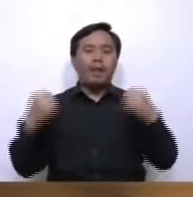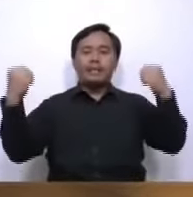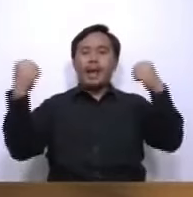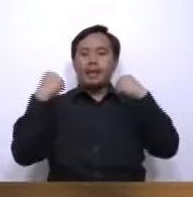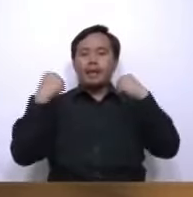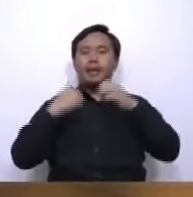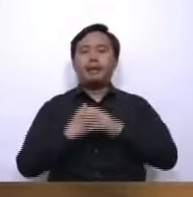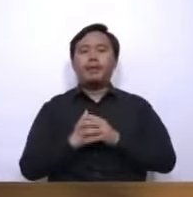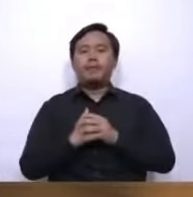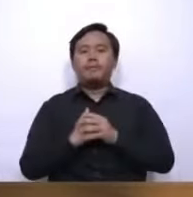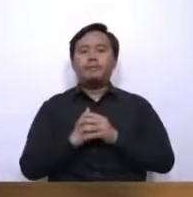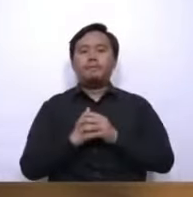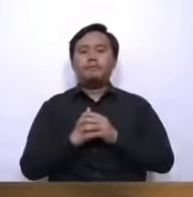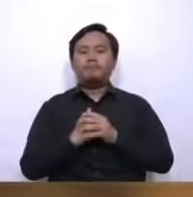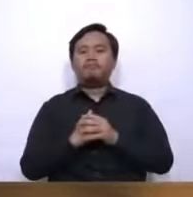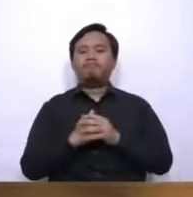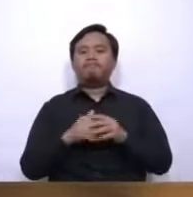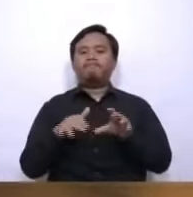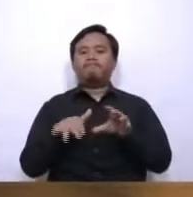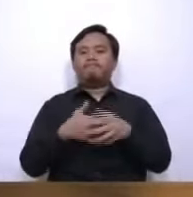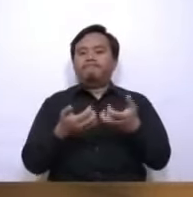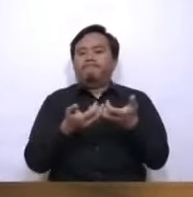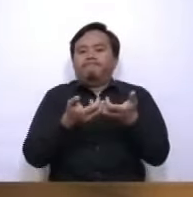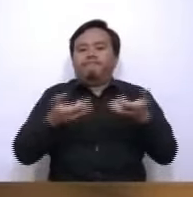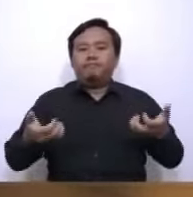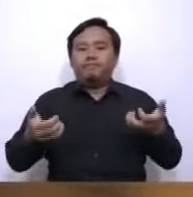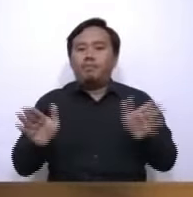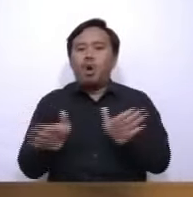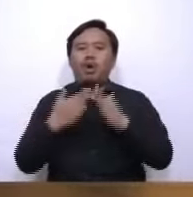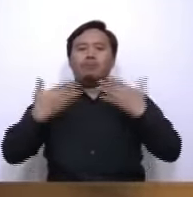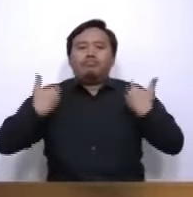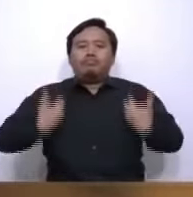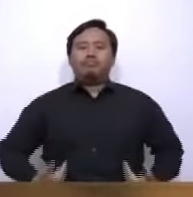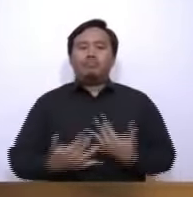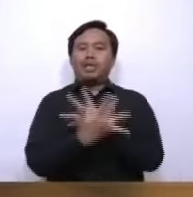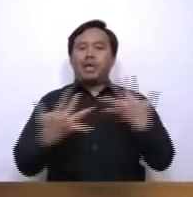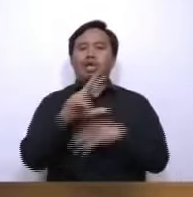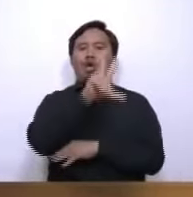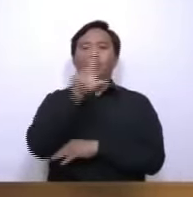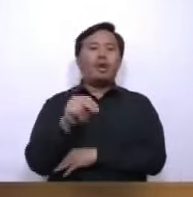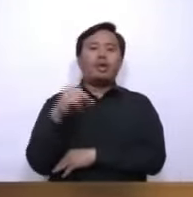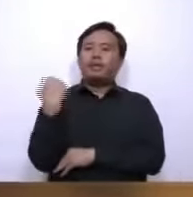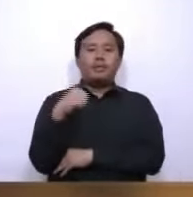kesehatan menjadi bagian yang tidak bisa dipisahkan dalam pembangunan masyarakat di Jawa Barat.